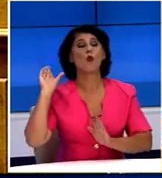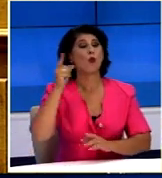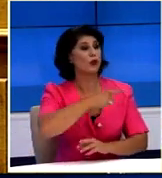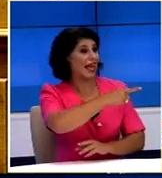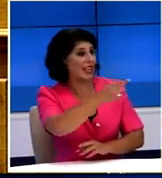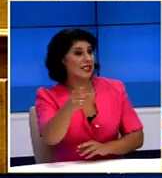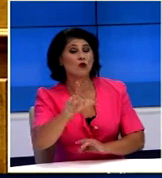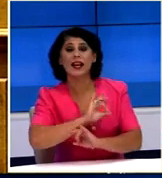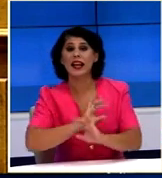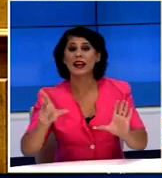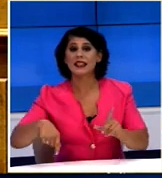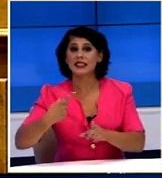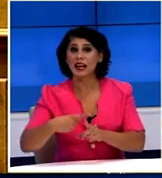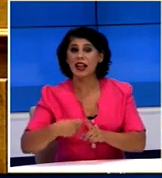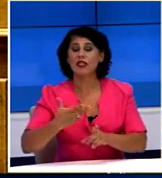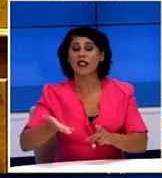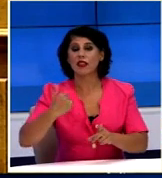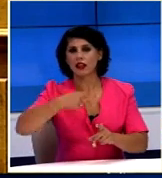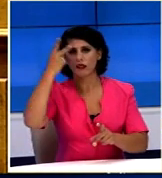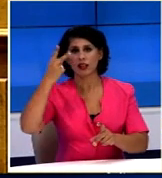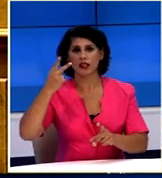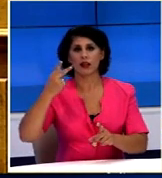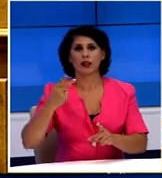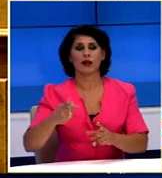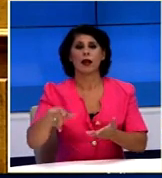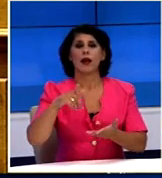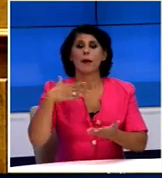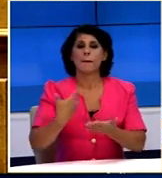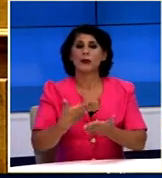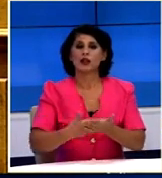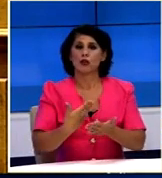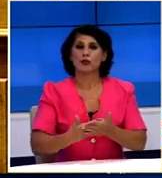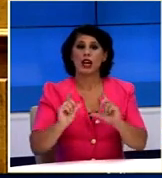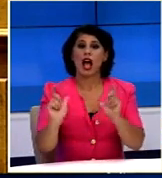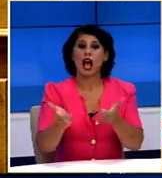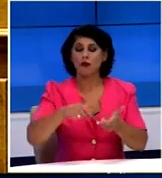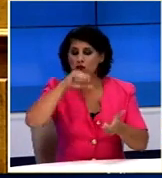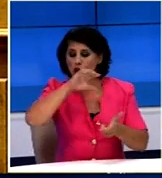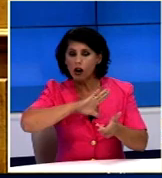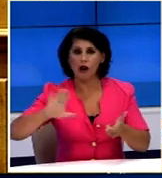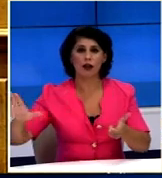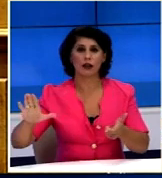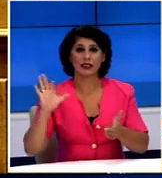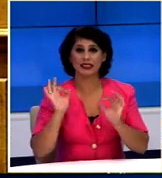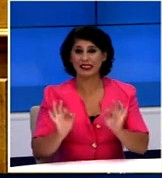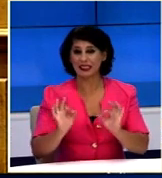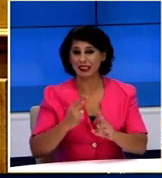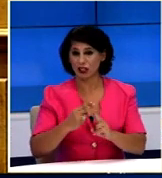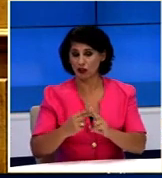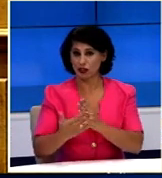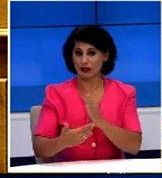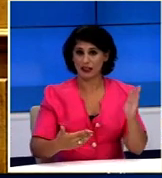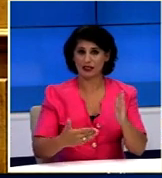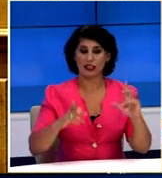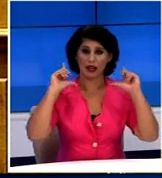τη χώρα δεν έχει το δικαίωμα να ζητά πιστοποιητικά εθνικοφροσύνης από κανέναν και κυρίως από την αριστερά και τον